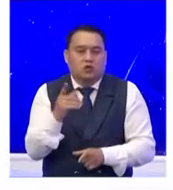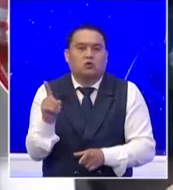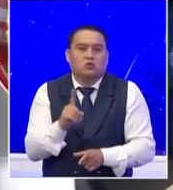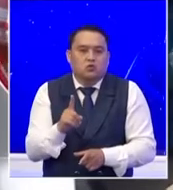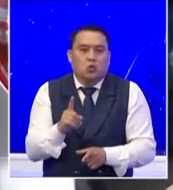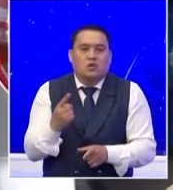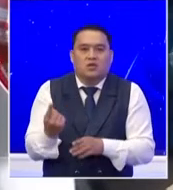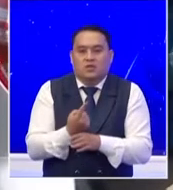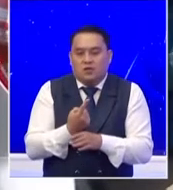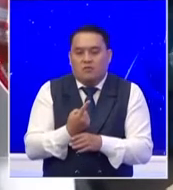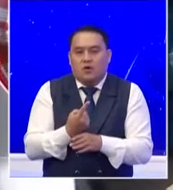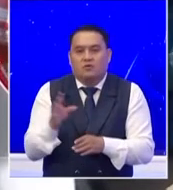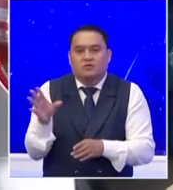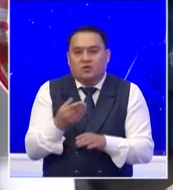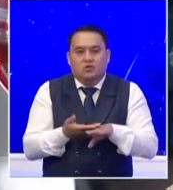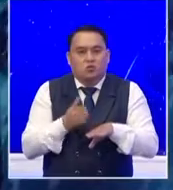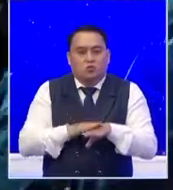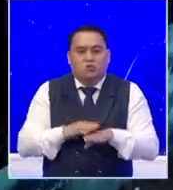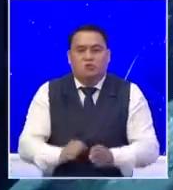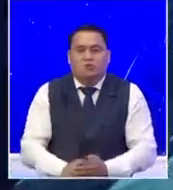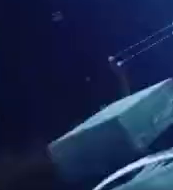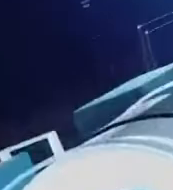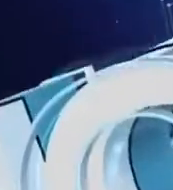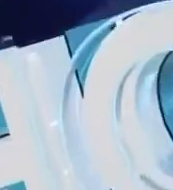счет единства мы одолеем все трудности.